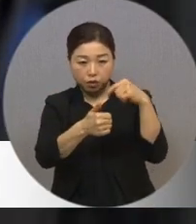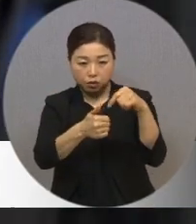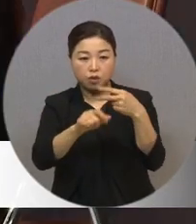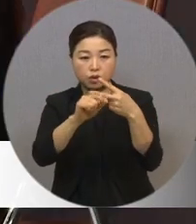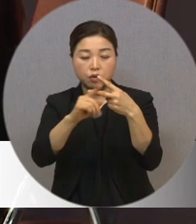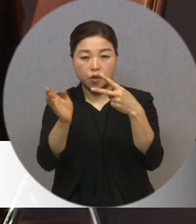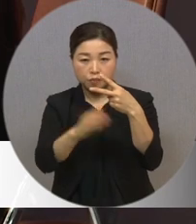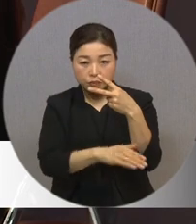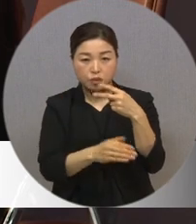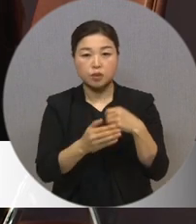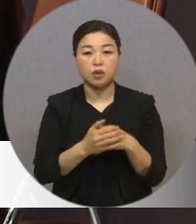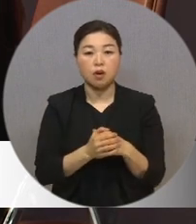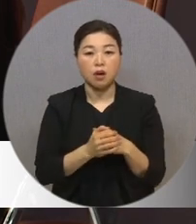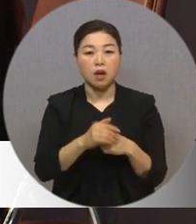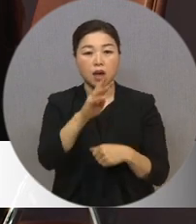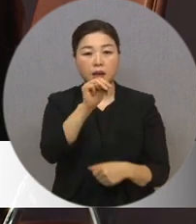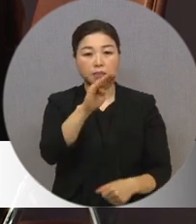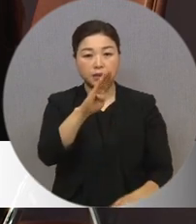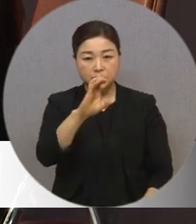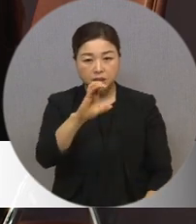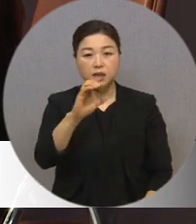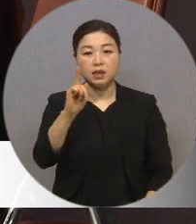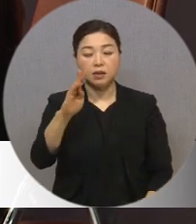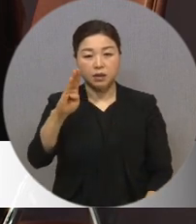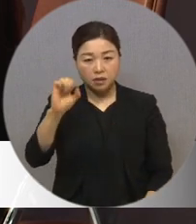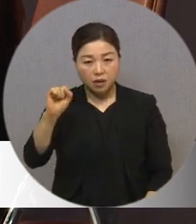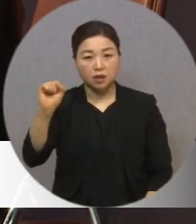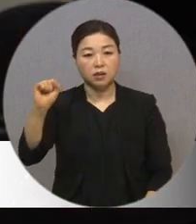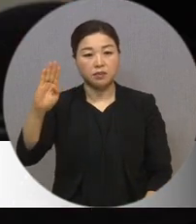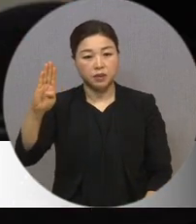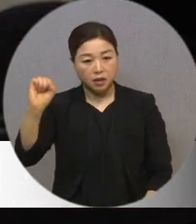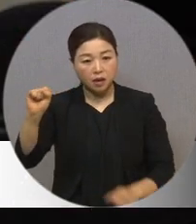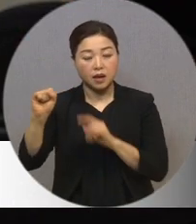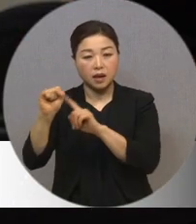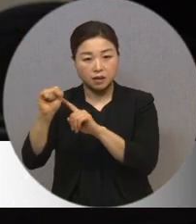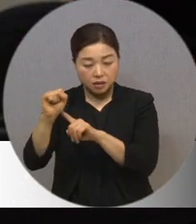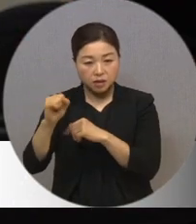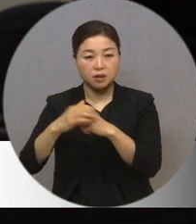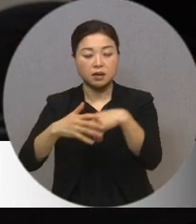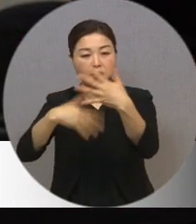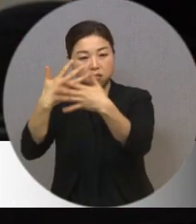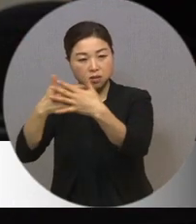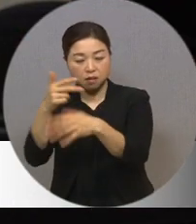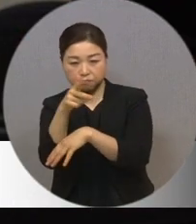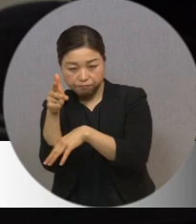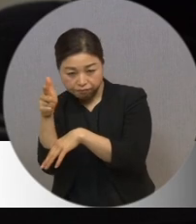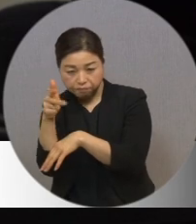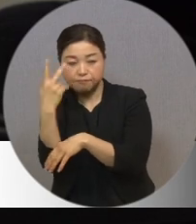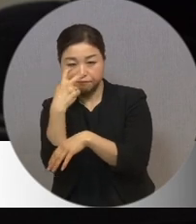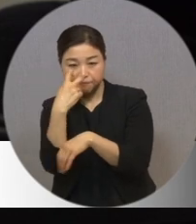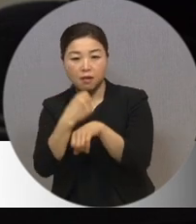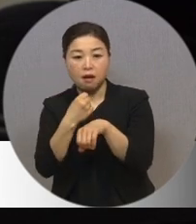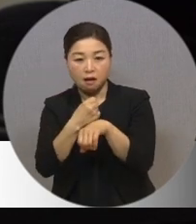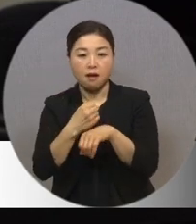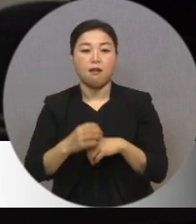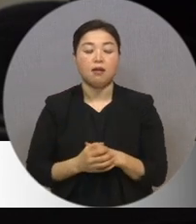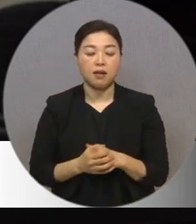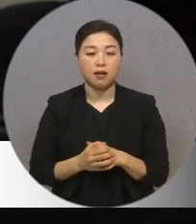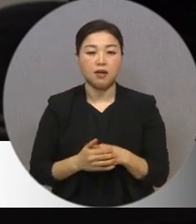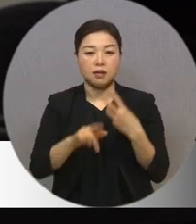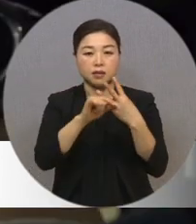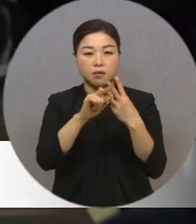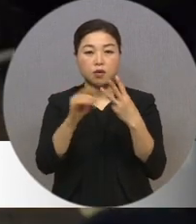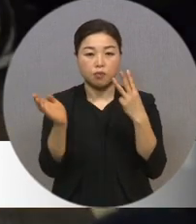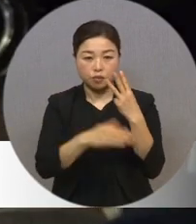공중파 방송 수업 모니터링을 실시할 방침입니다 또한 모니터링에 대한 결과를 3월부터 공표할